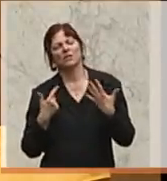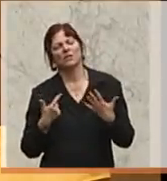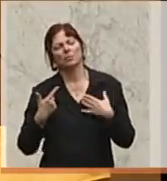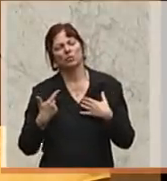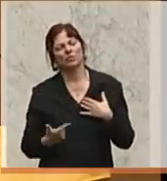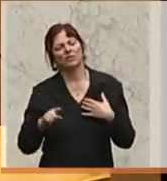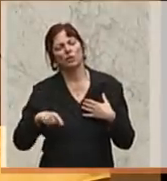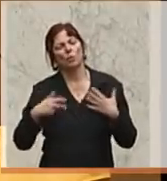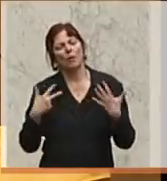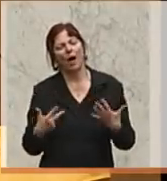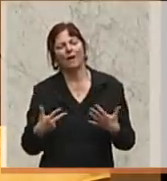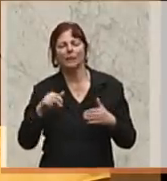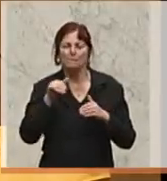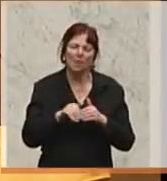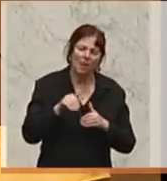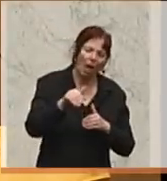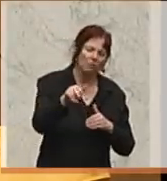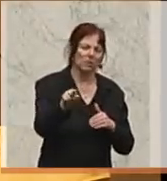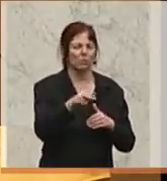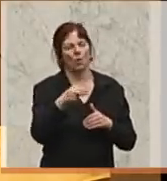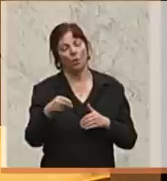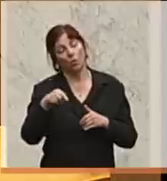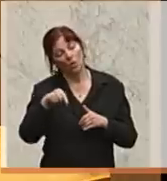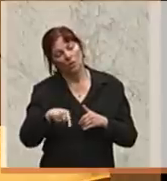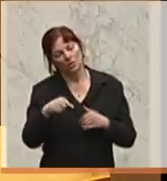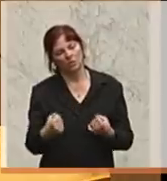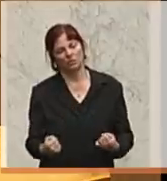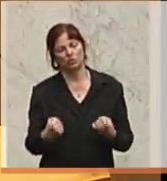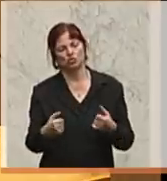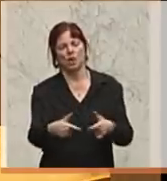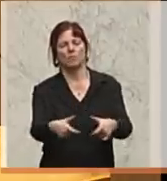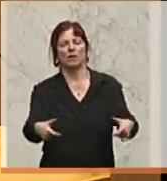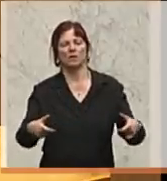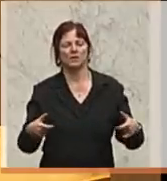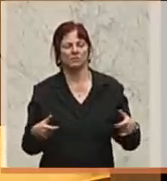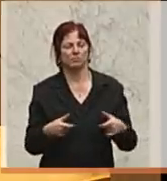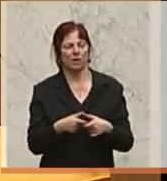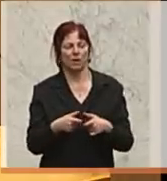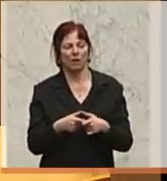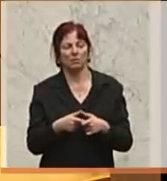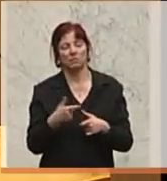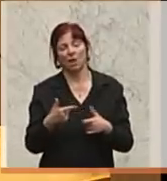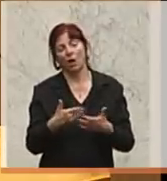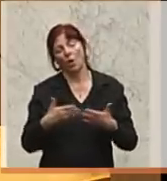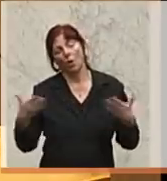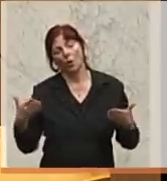27,8 Milliarden Euro ist dieses Stabilitätspaket mit großteils Ausgaben